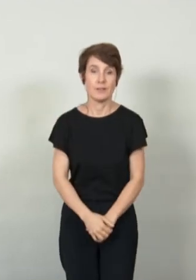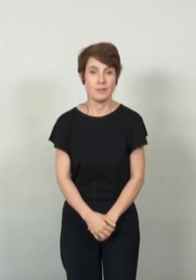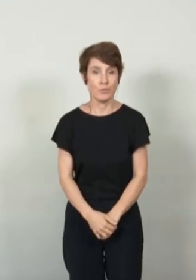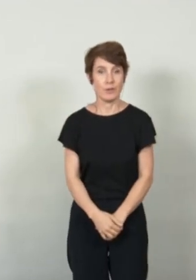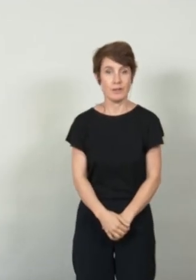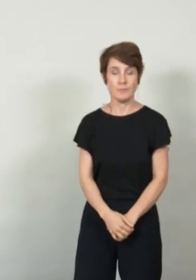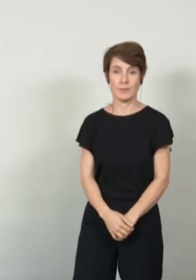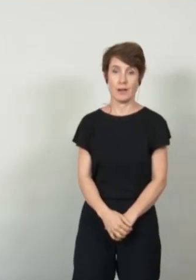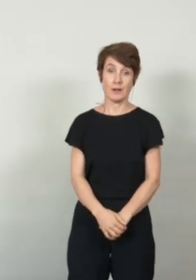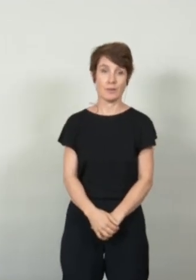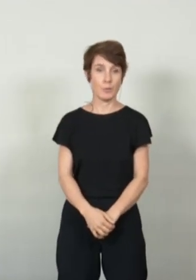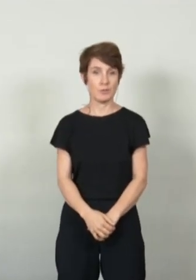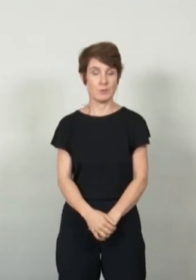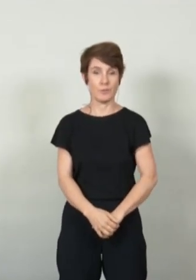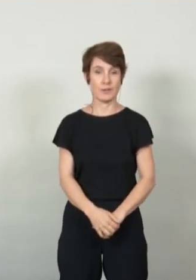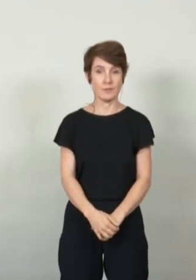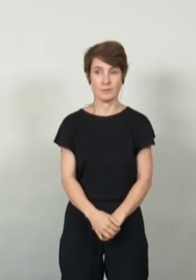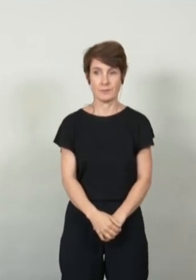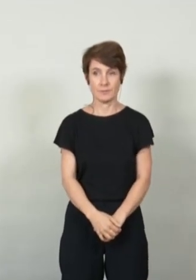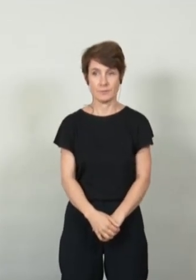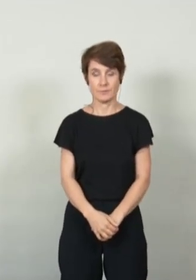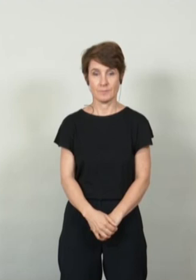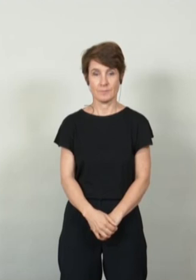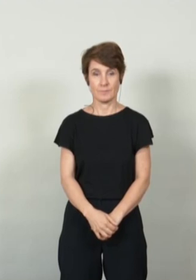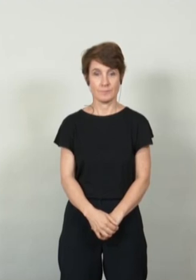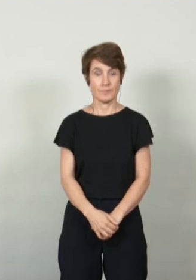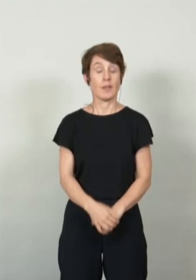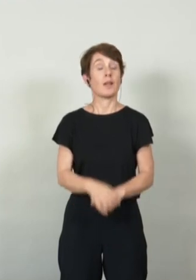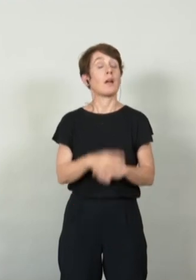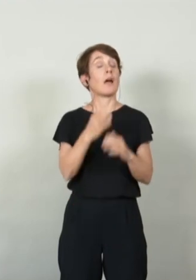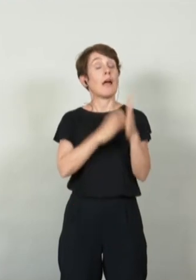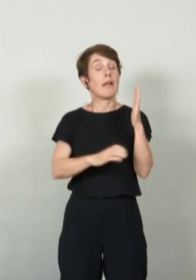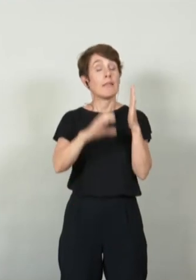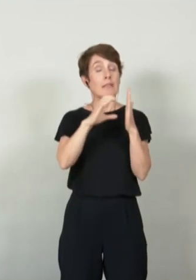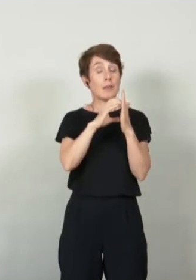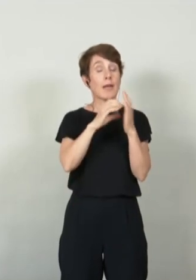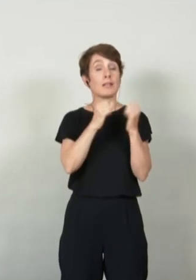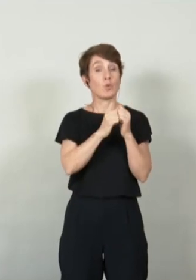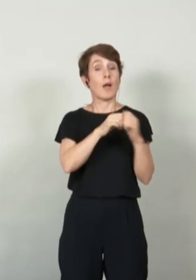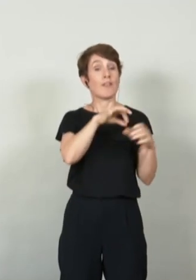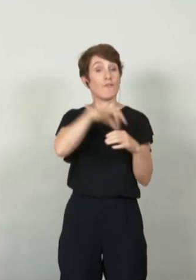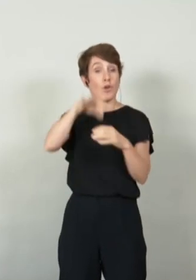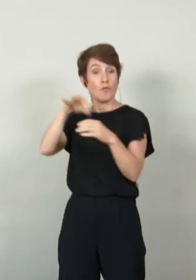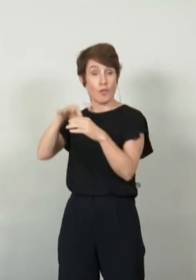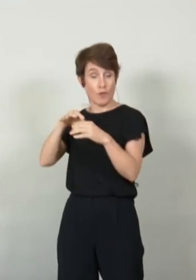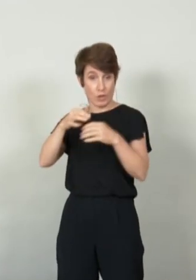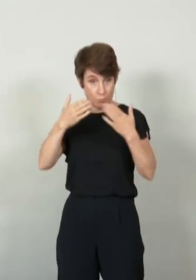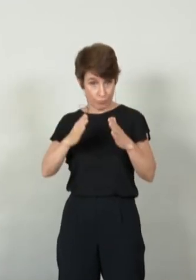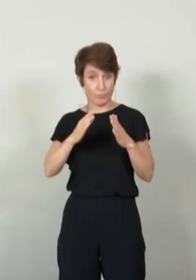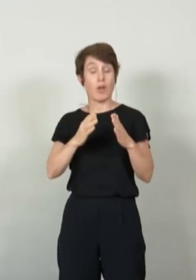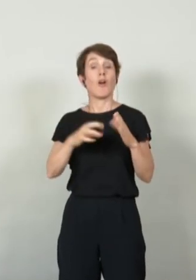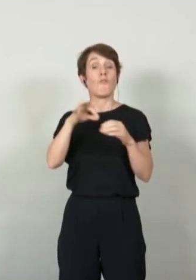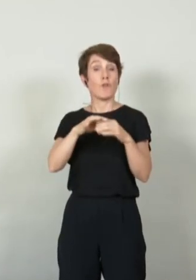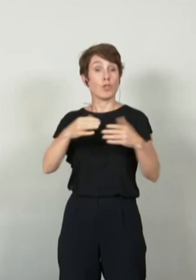merci je mets la délibération aux voix avec les désignations ainsi faites qui ne prend pas par au vote